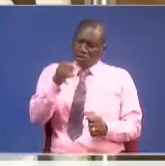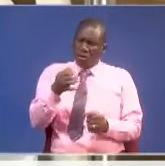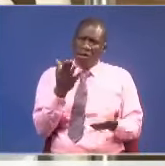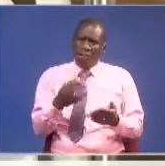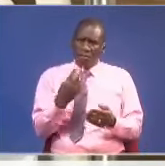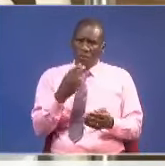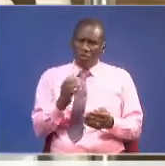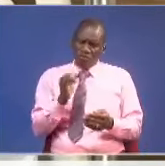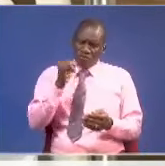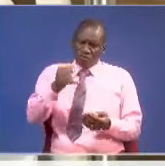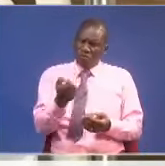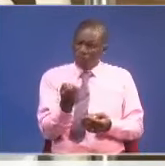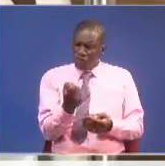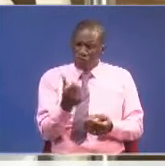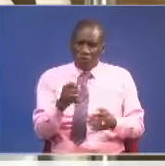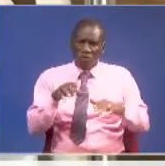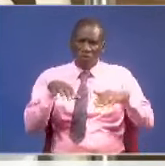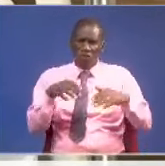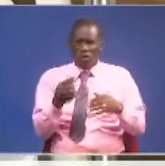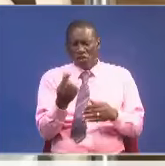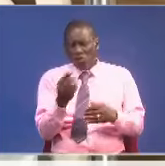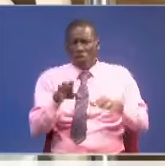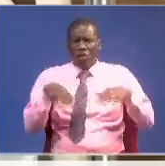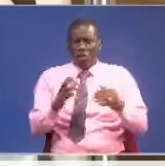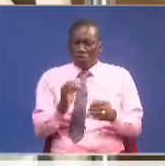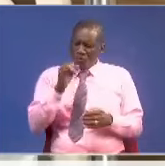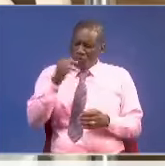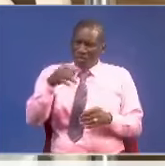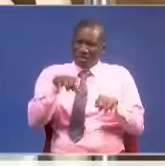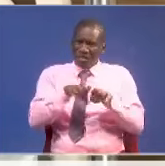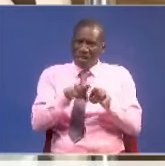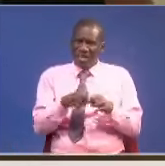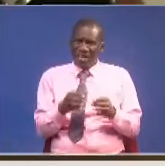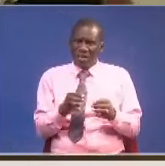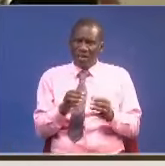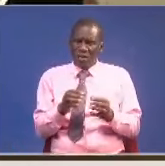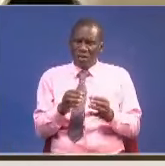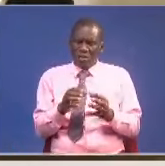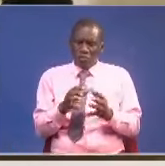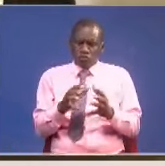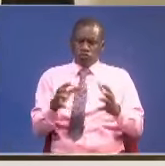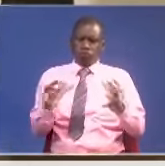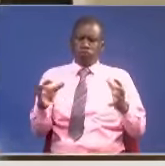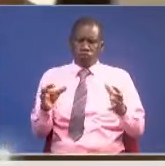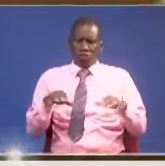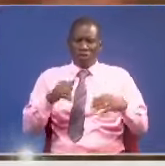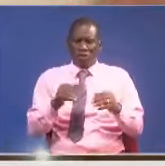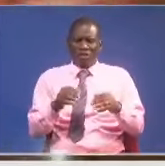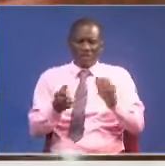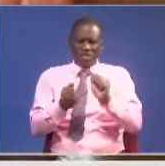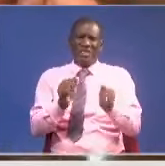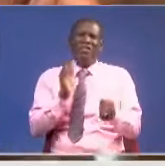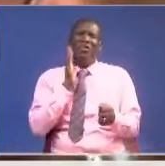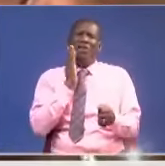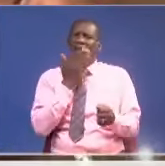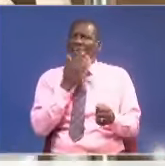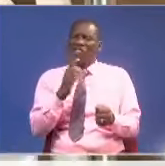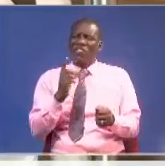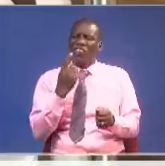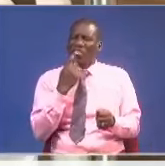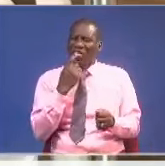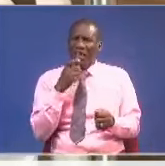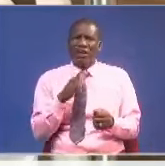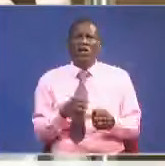labda makojo imepungua, ama makojo inaonekana ni kama iko na pofu, ama rangi inabadilika. Sana sana ikiwa nyekundu